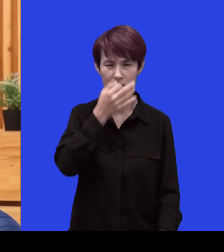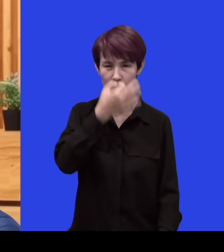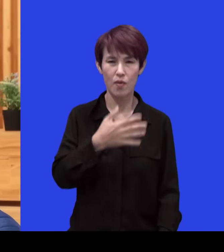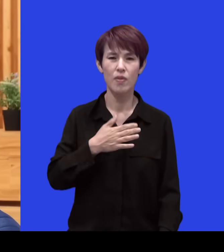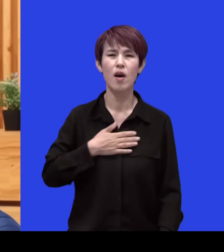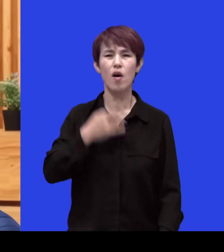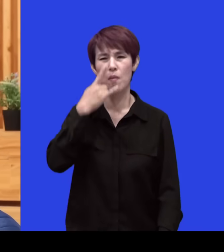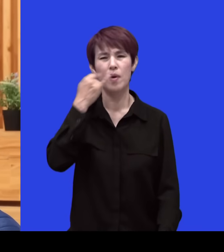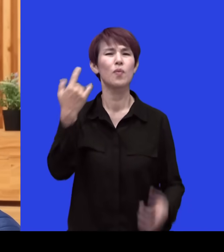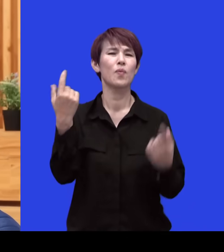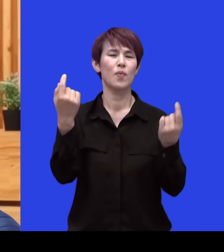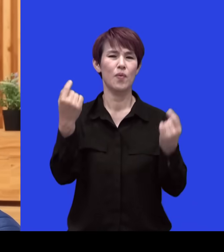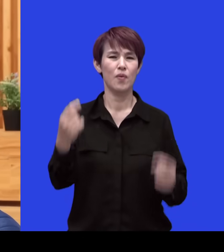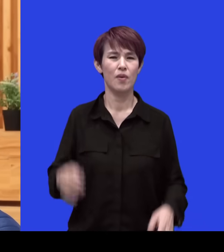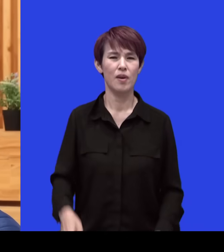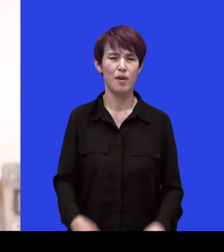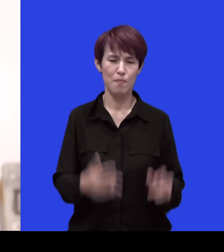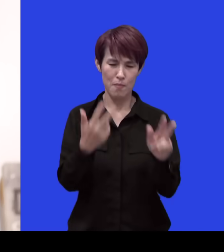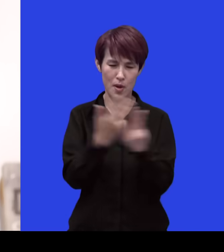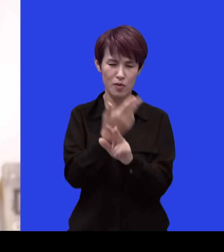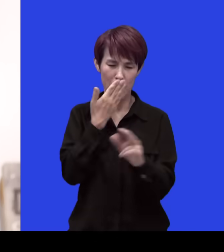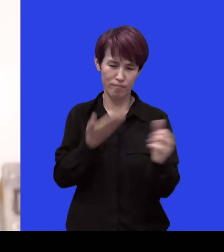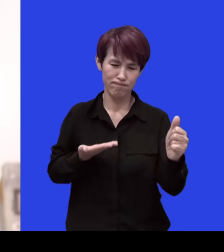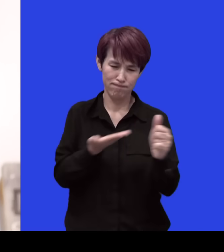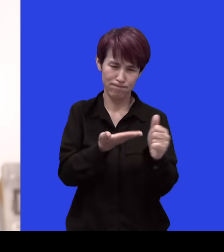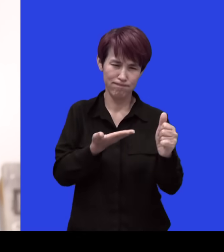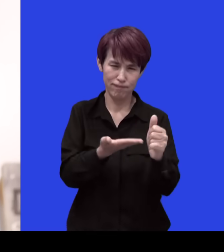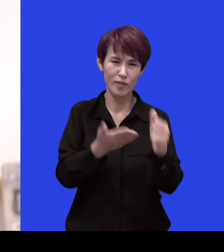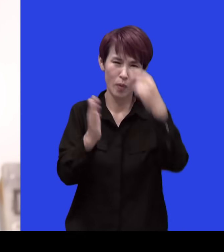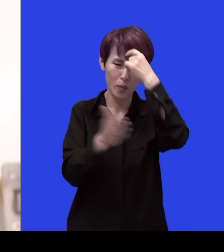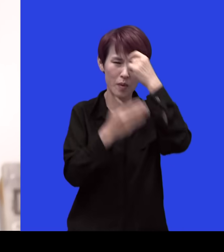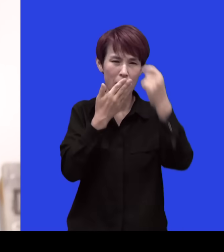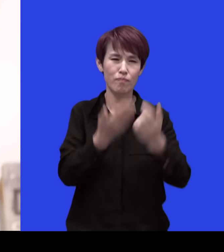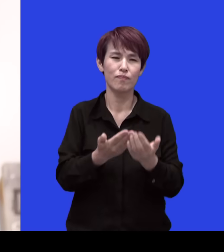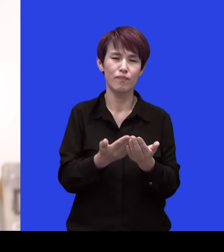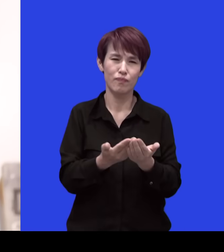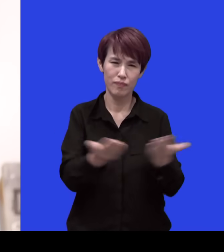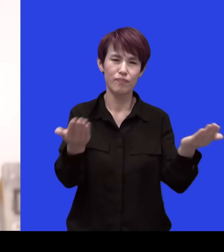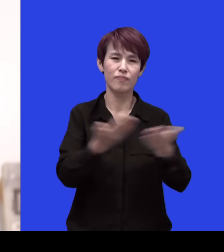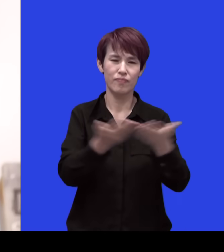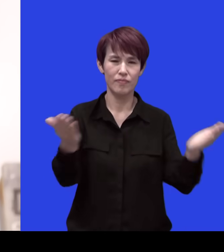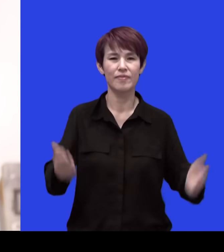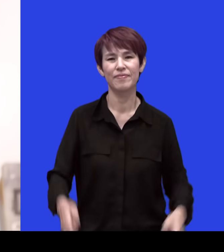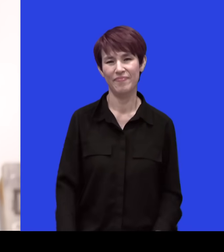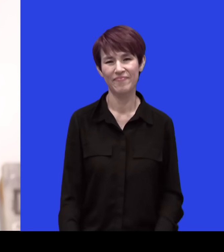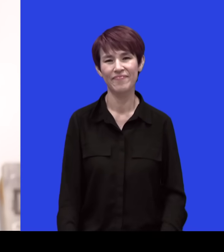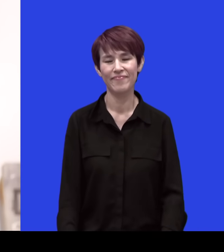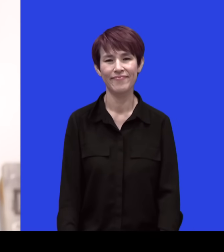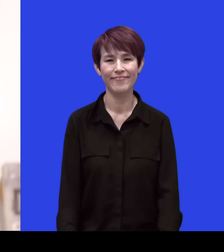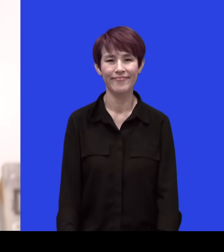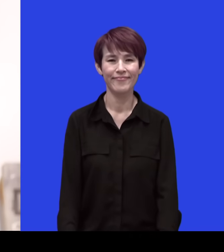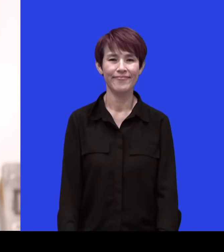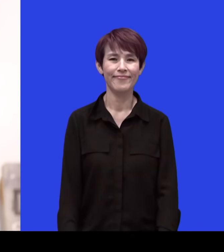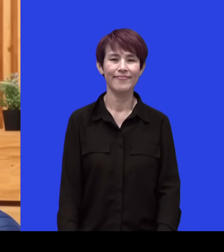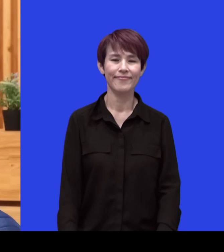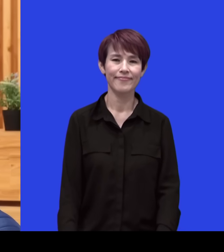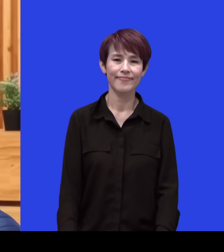어머니도 그렇게 하셨어요. 어, 네, 매주. 네. 그렇죠. 그 개척교회. 개척교회. 예.